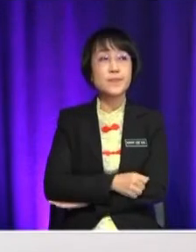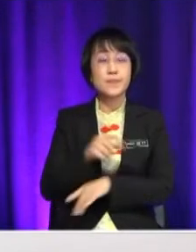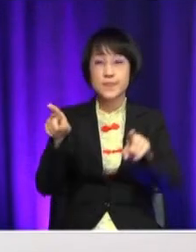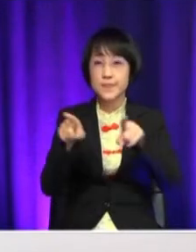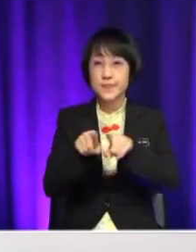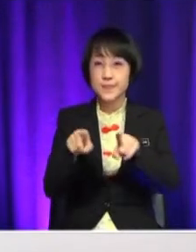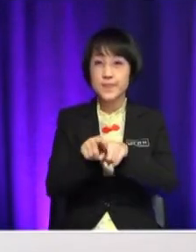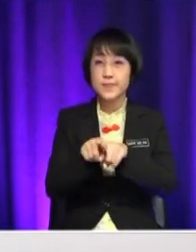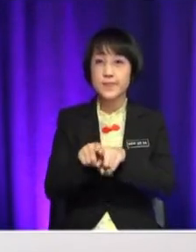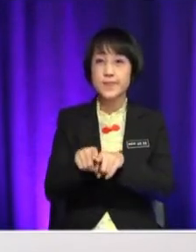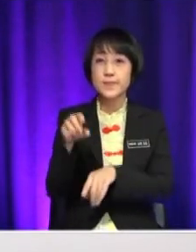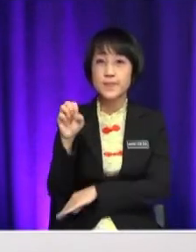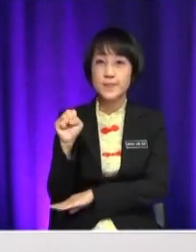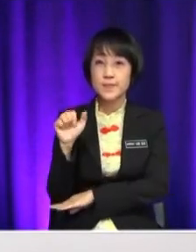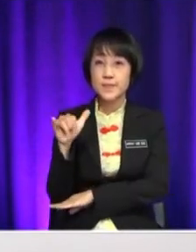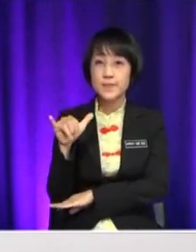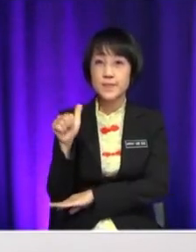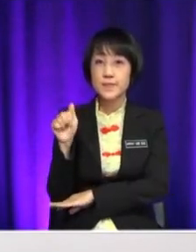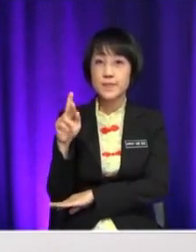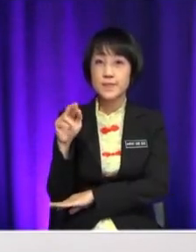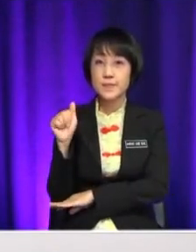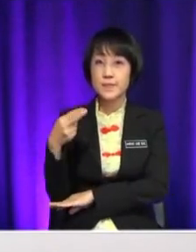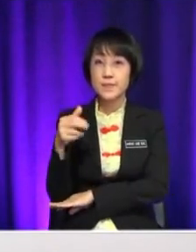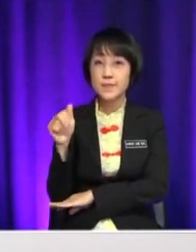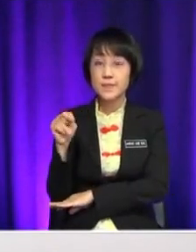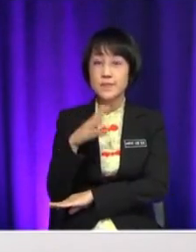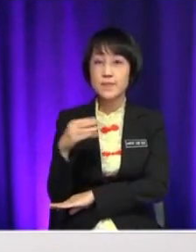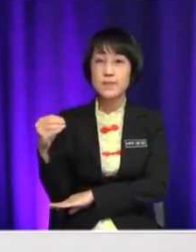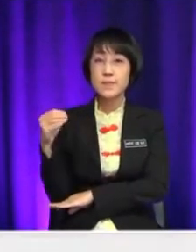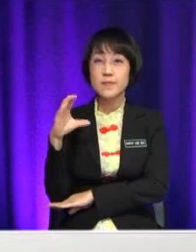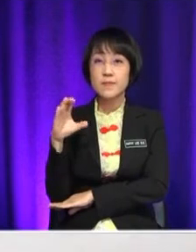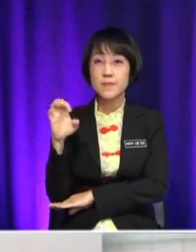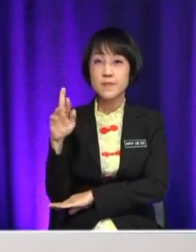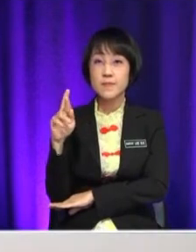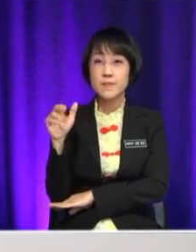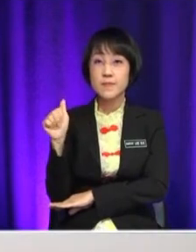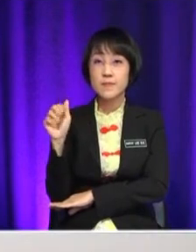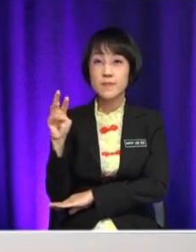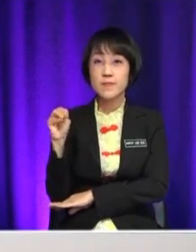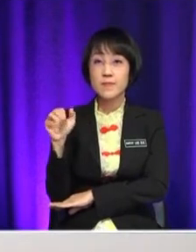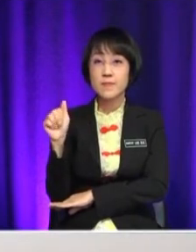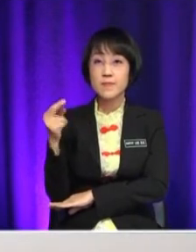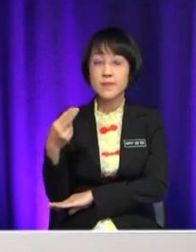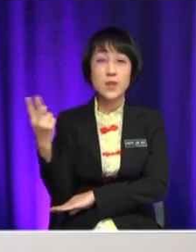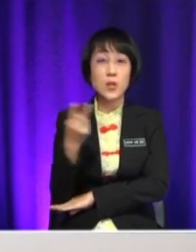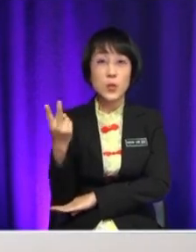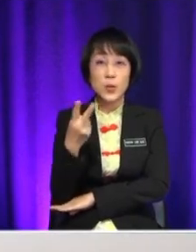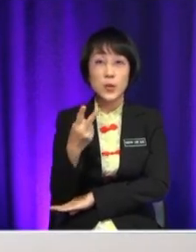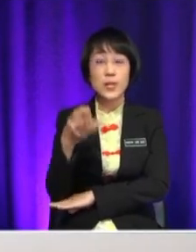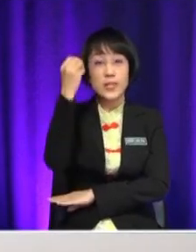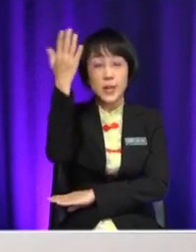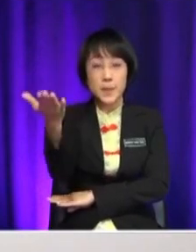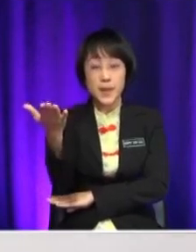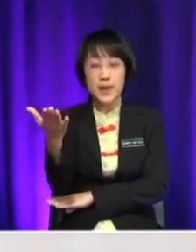persamaannya kedua-dua ni disampaikan secara individu dan secara formal. Ya, betul. Tepat sekali. Kita